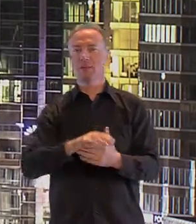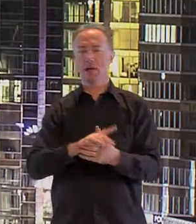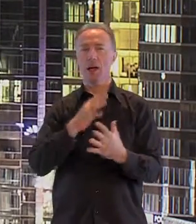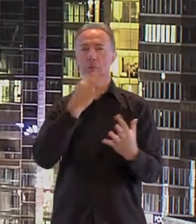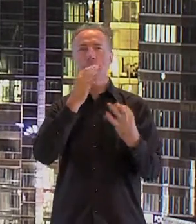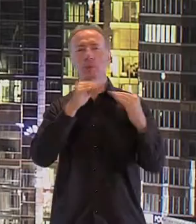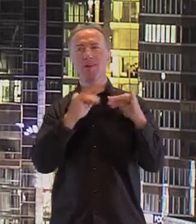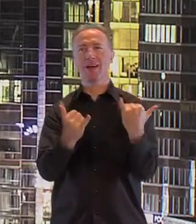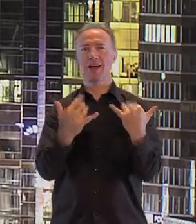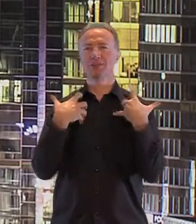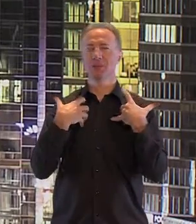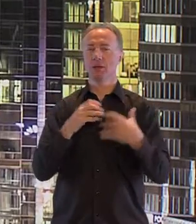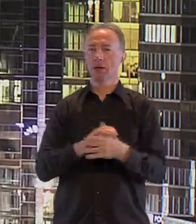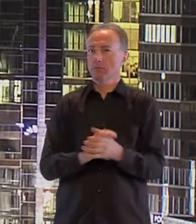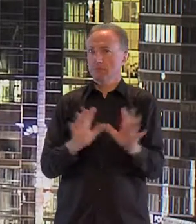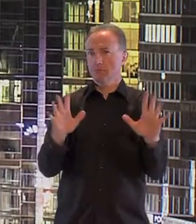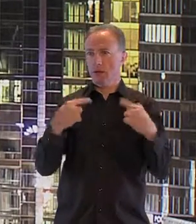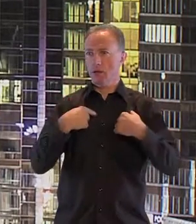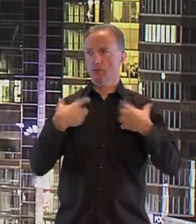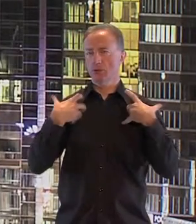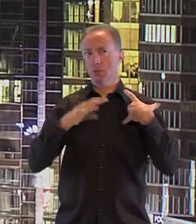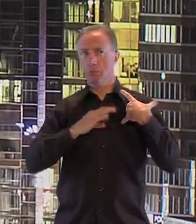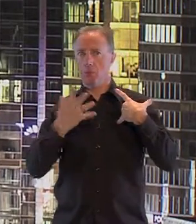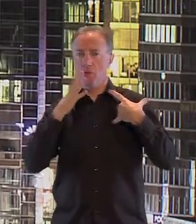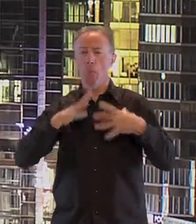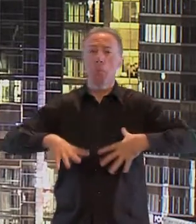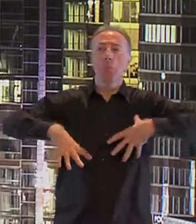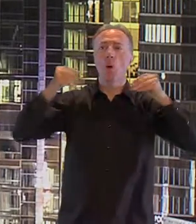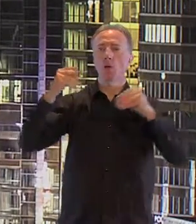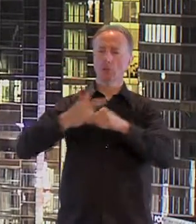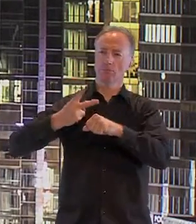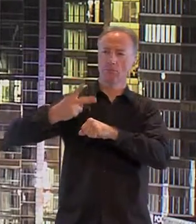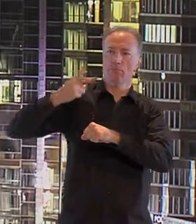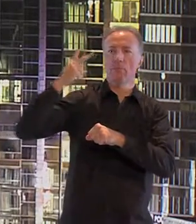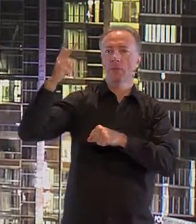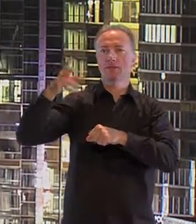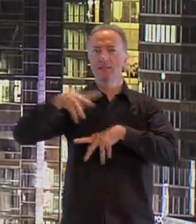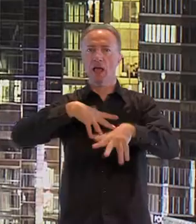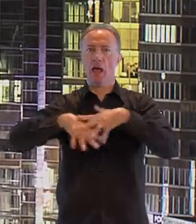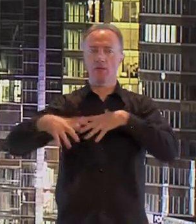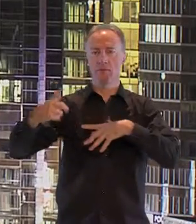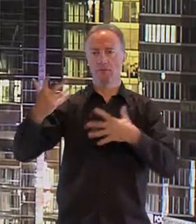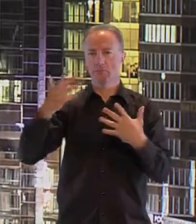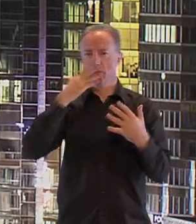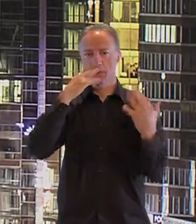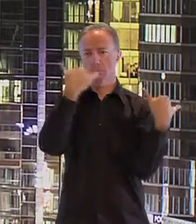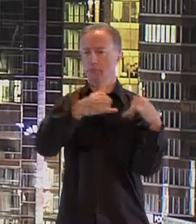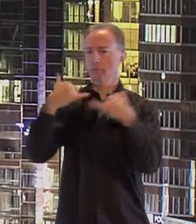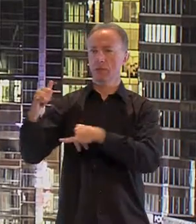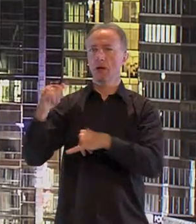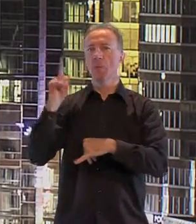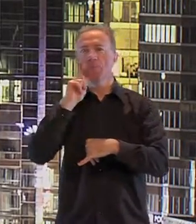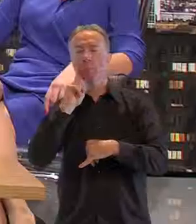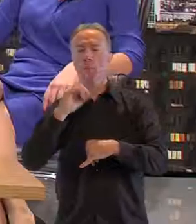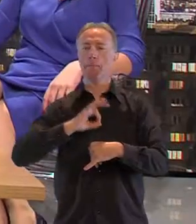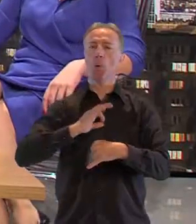spotkałam. Od początku mojej kariery zawodowej nie widziałam różnic między zarobkami moimi a moich